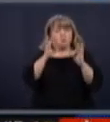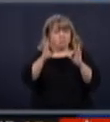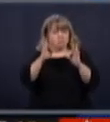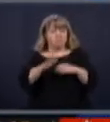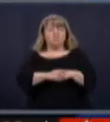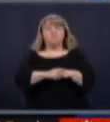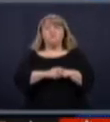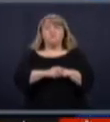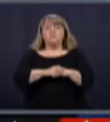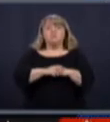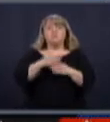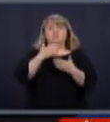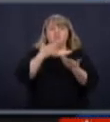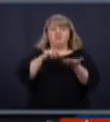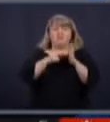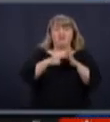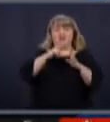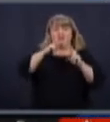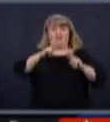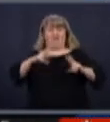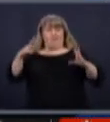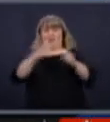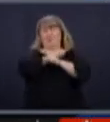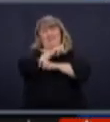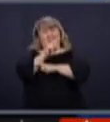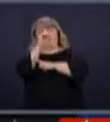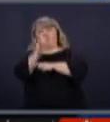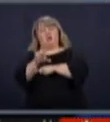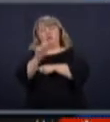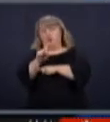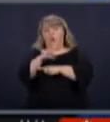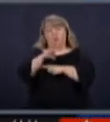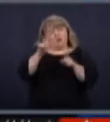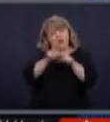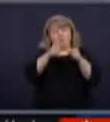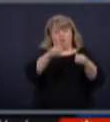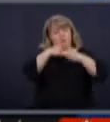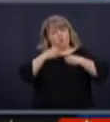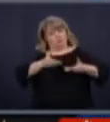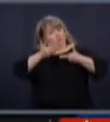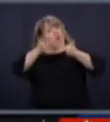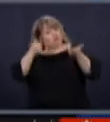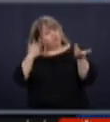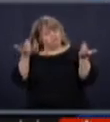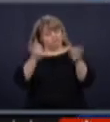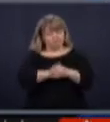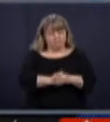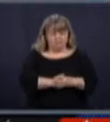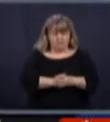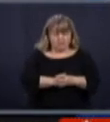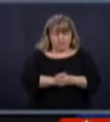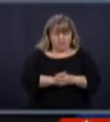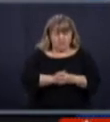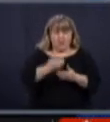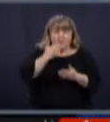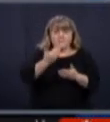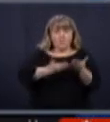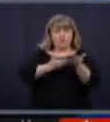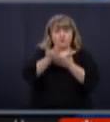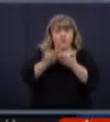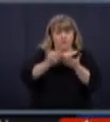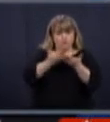rien de gagné, mais c'est encourageant. Mais la meilleure nouvelle, la vraiment bonne nouvelle du